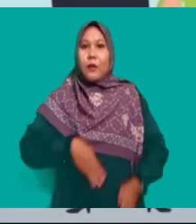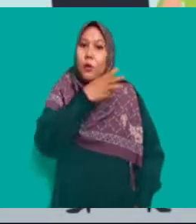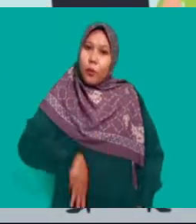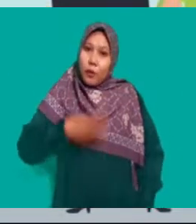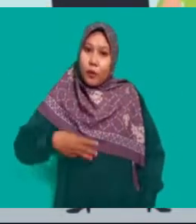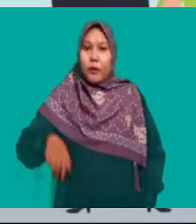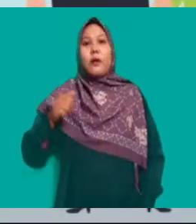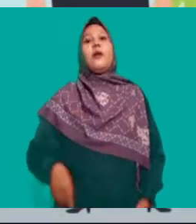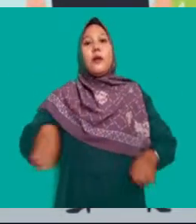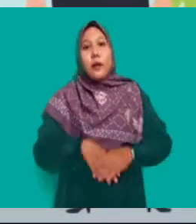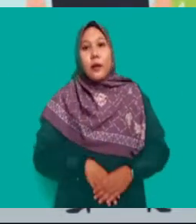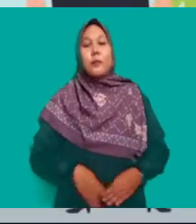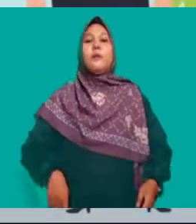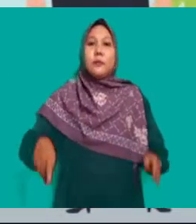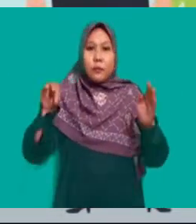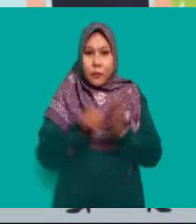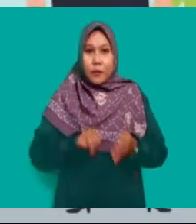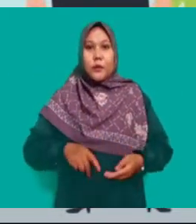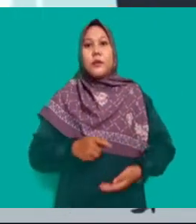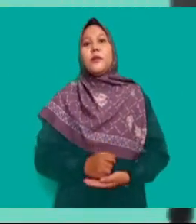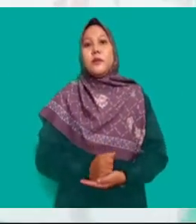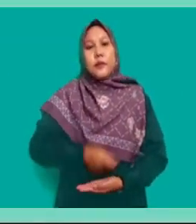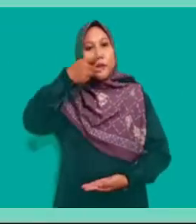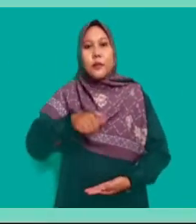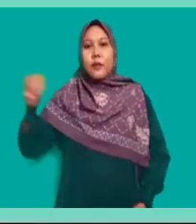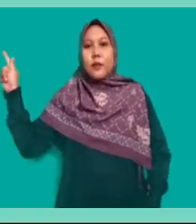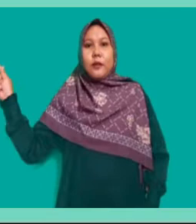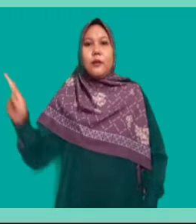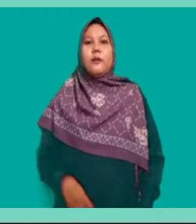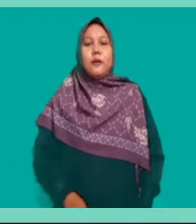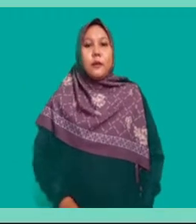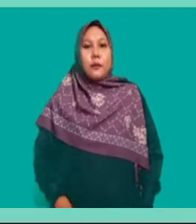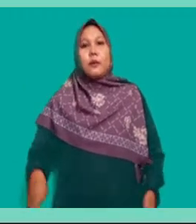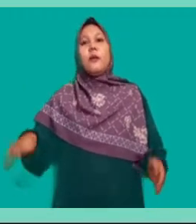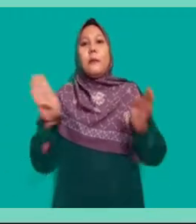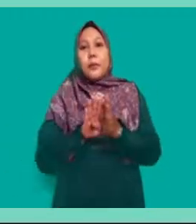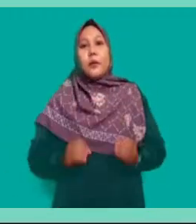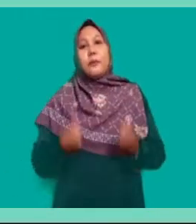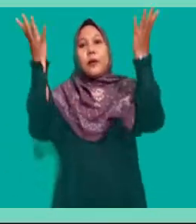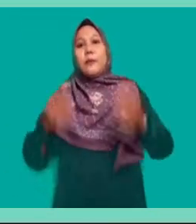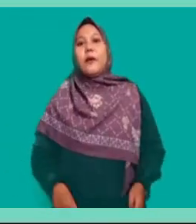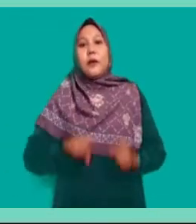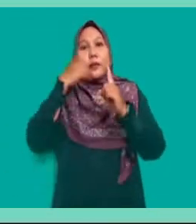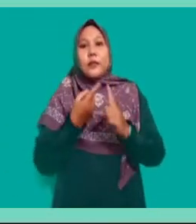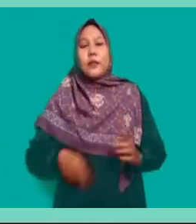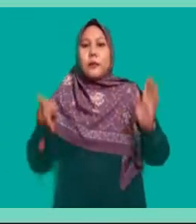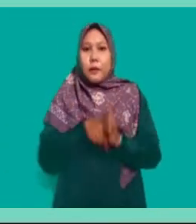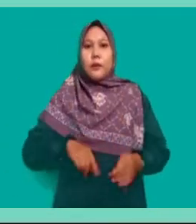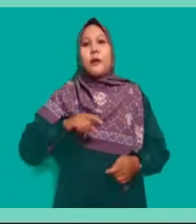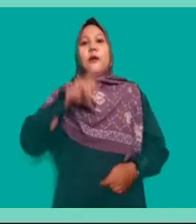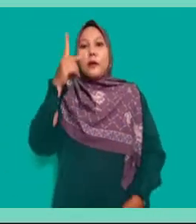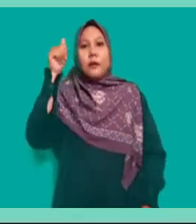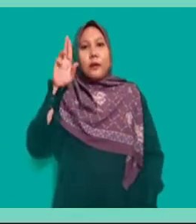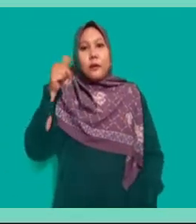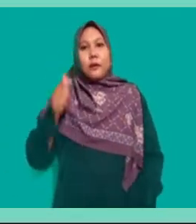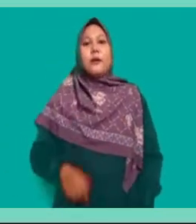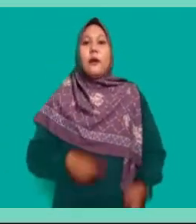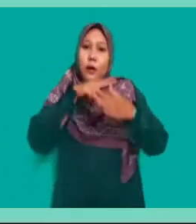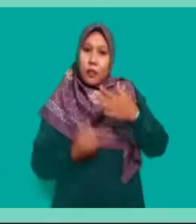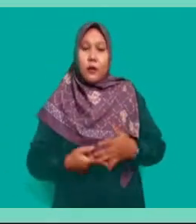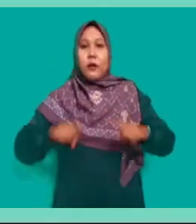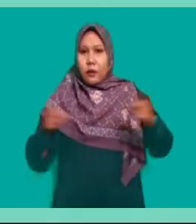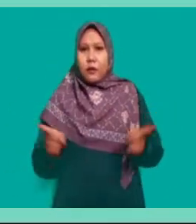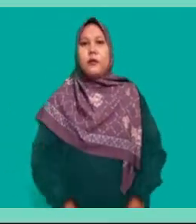Batu Sangkar berwenang dalam menyelesaikan beberapa jenis perkara, antara lain, pertama,